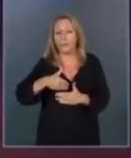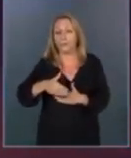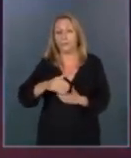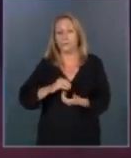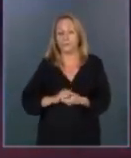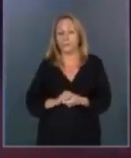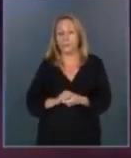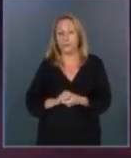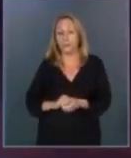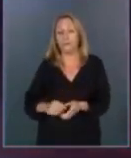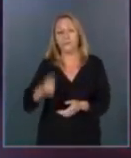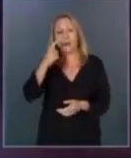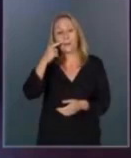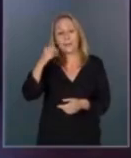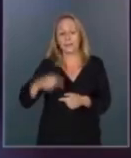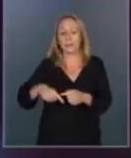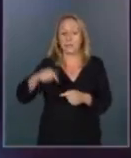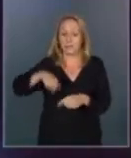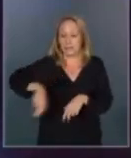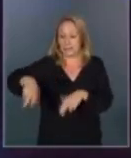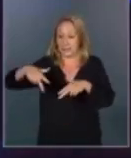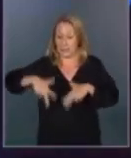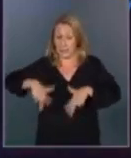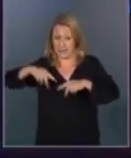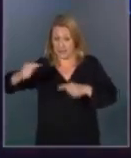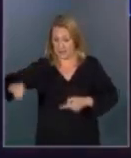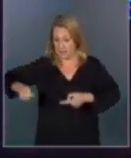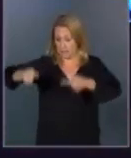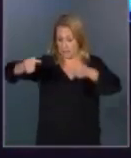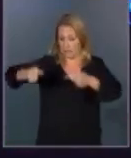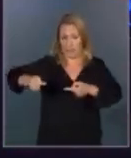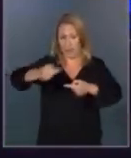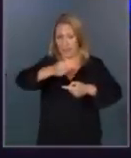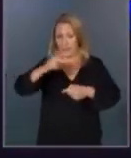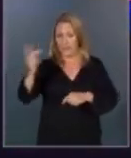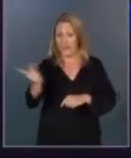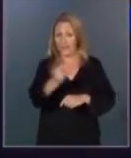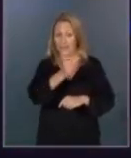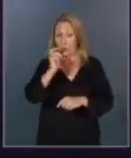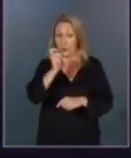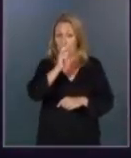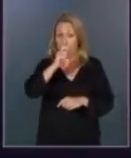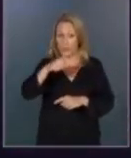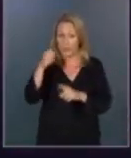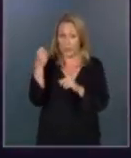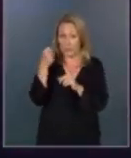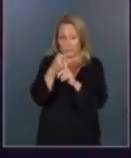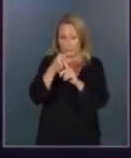θα αναμετρηθούμε στο πεδίο της κοινωνικής και πολιτικής πάλης.